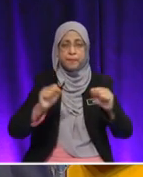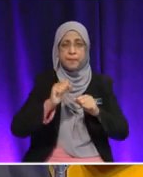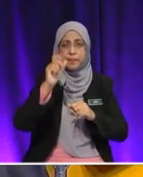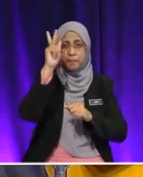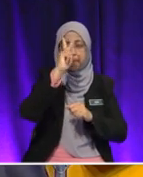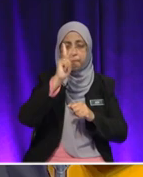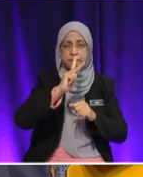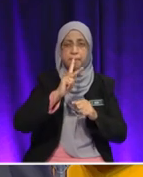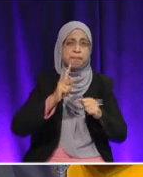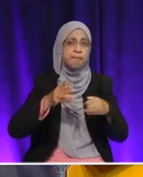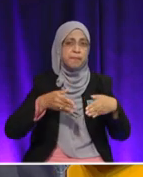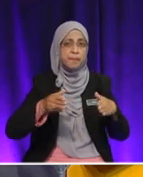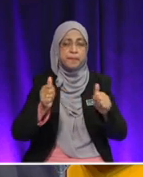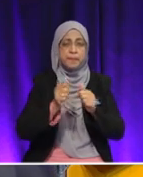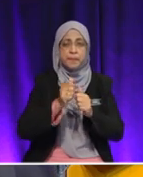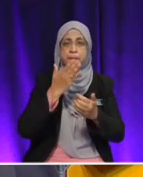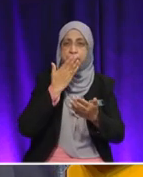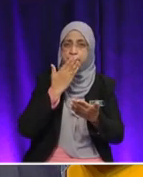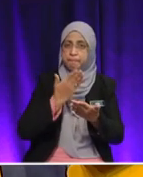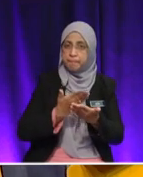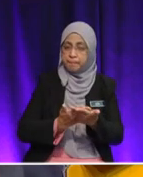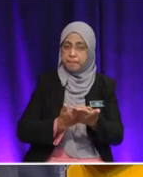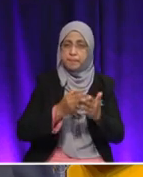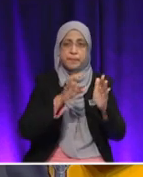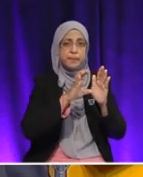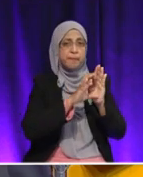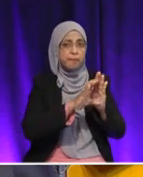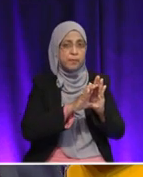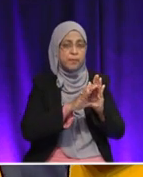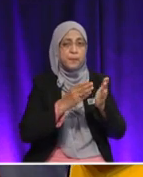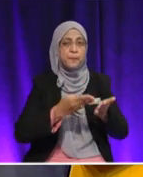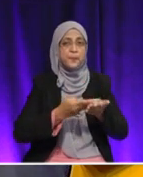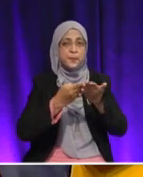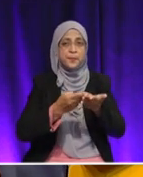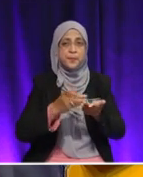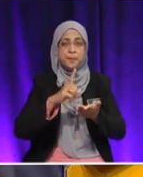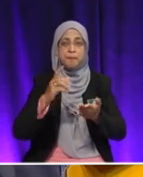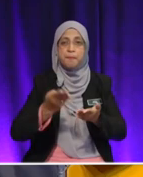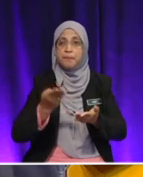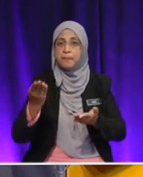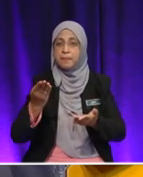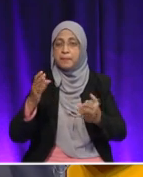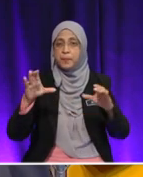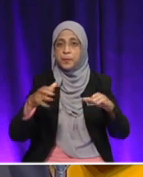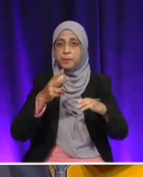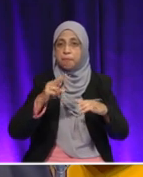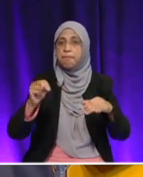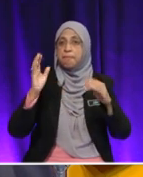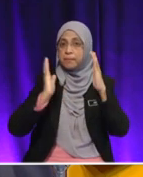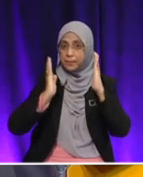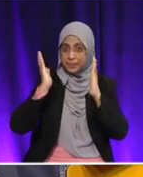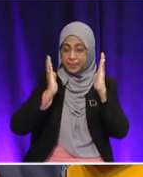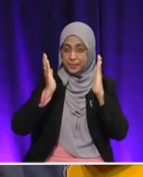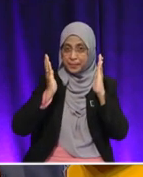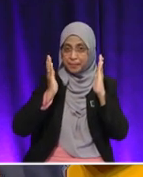dalam segala dasar yang telah pun ditetapkan oleh kerajaan contohnya belilah barengan buatan Malaysia Kita sebagai rakyat Malaysia kita